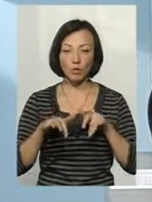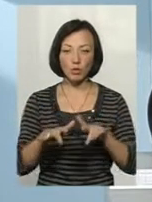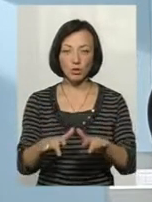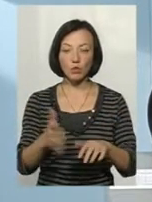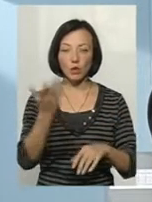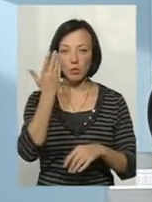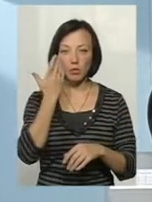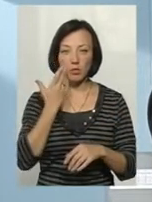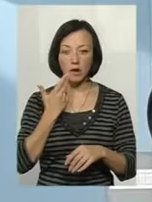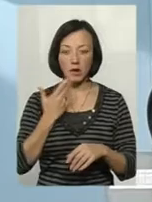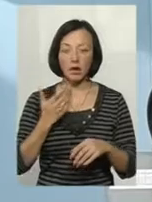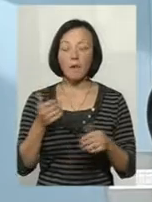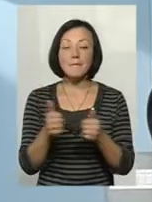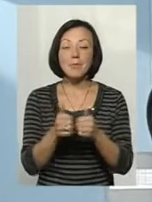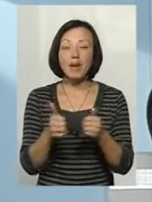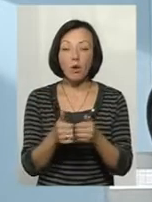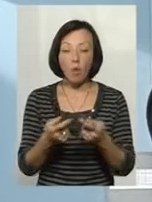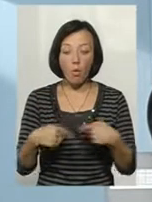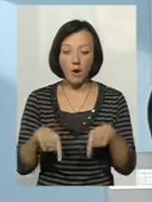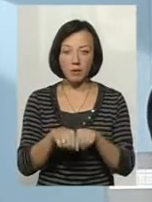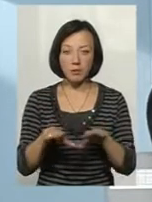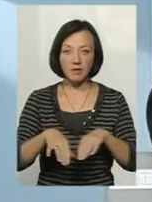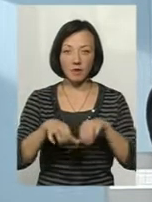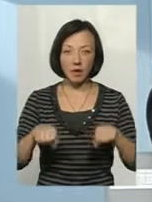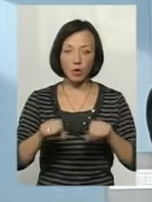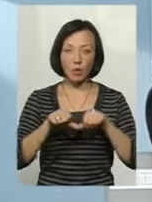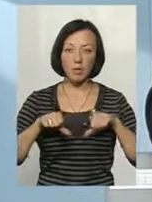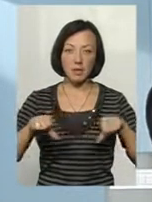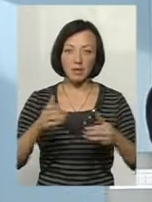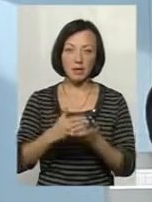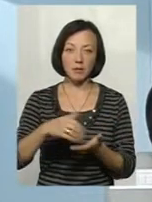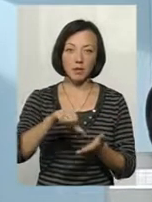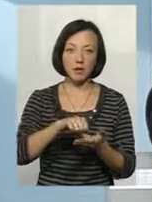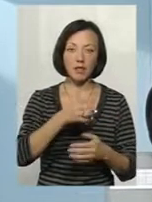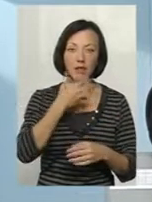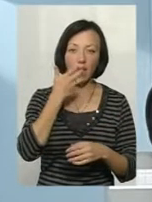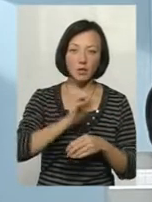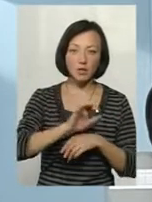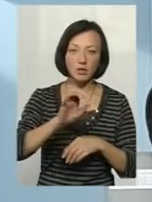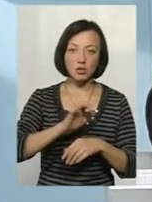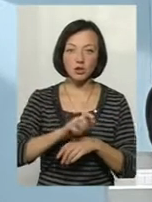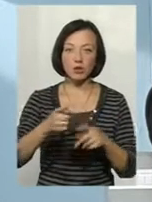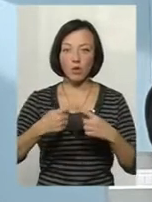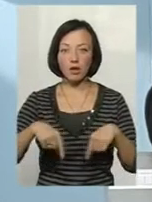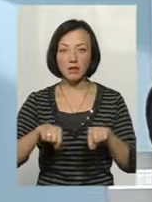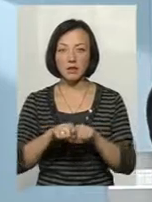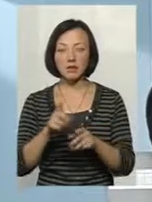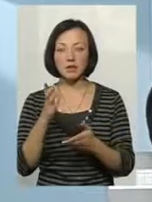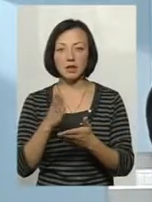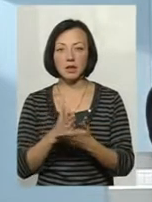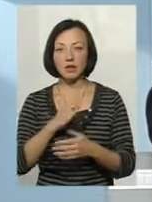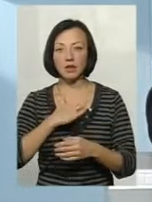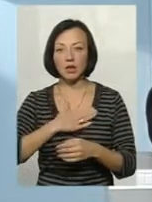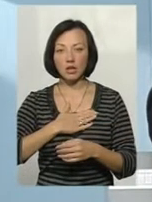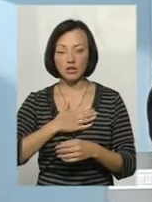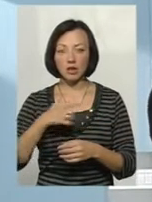при органах місцевої влади створена комісія, де є представники теплопостачальної організації,